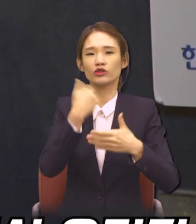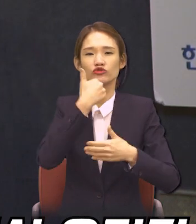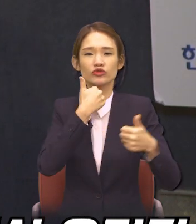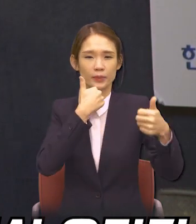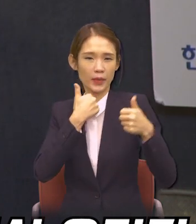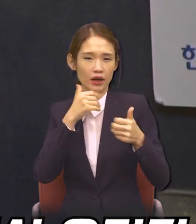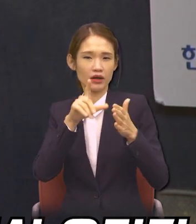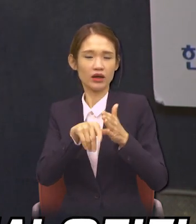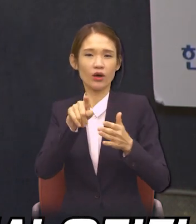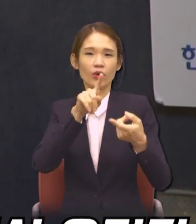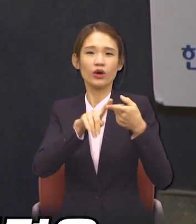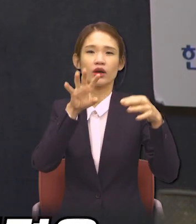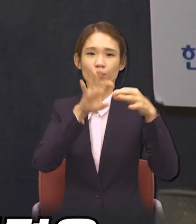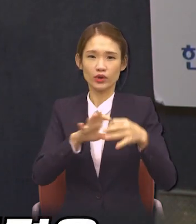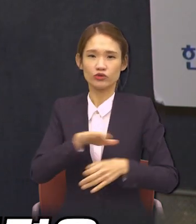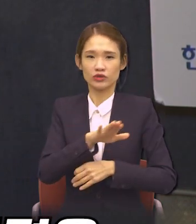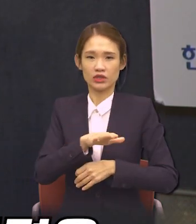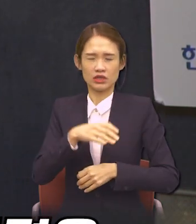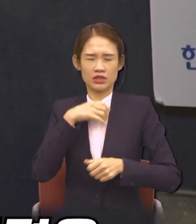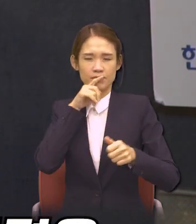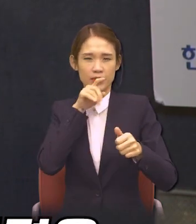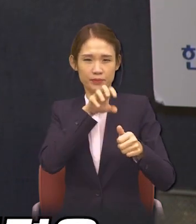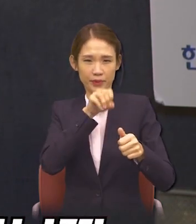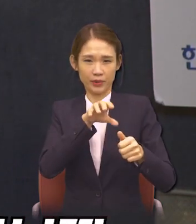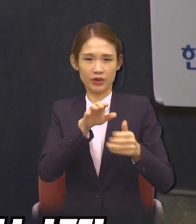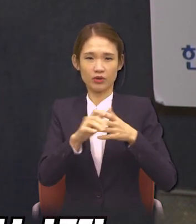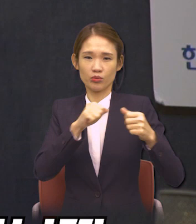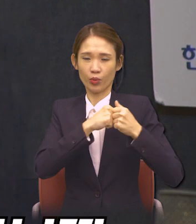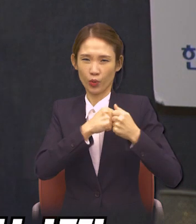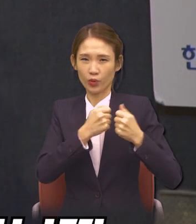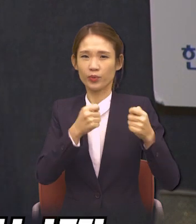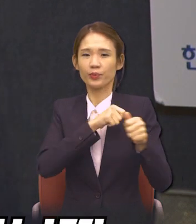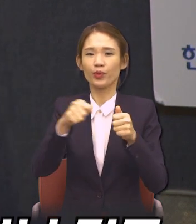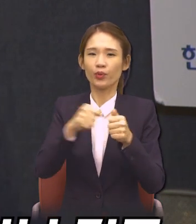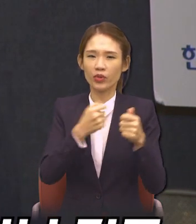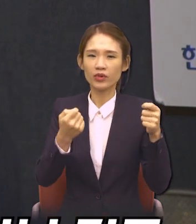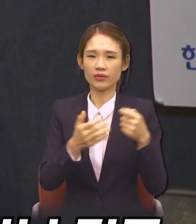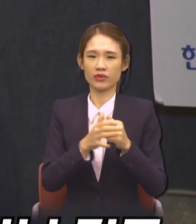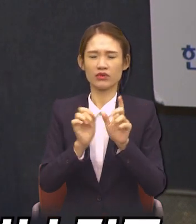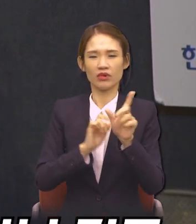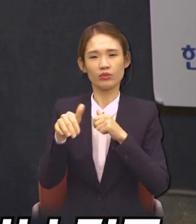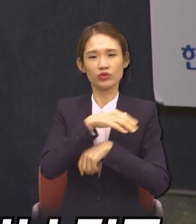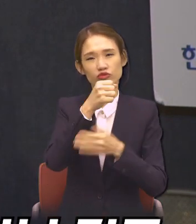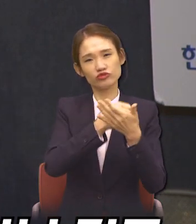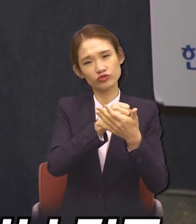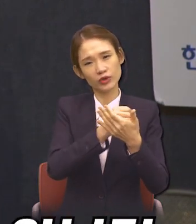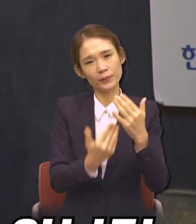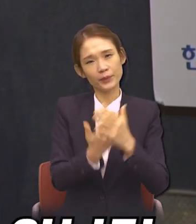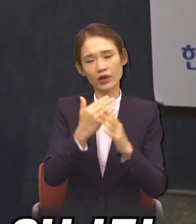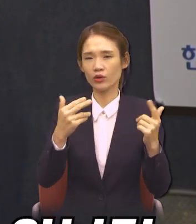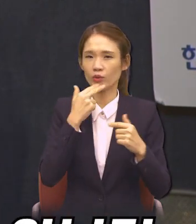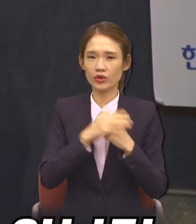등장했을 때 거기에 대해서 우리가 혐오를 퍼붓거나 심지어 이제 폭력을 퍼붓게 되는 거거든요. 그러니까 대개의 경우에는 우연적인 일이 아닌